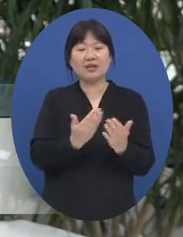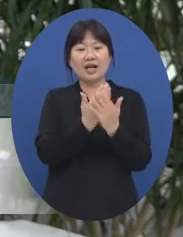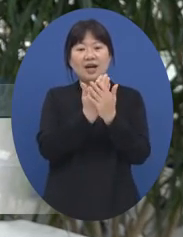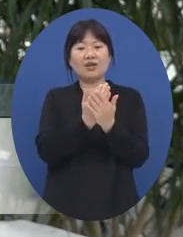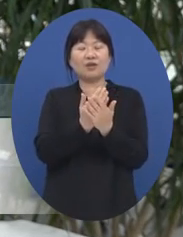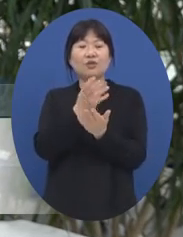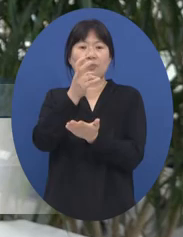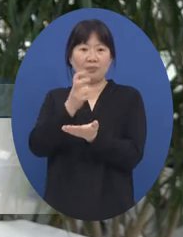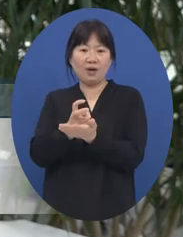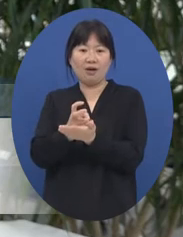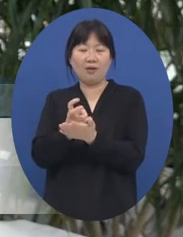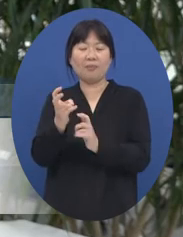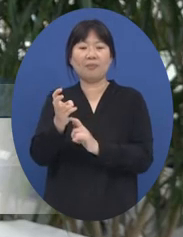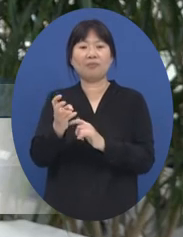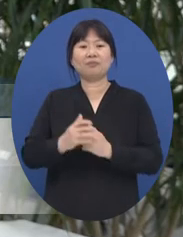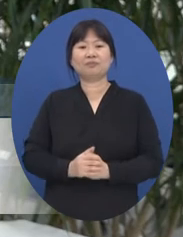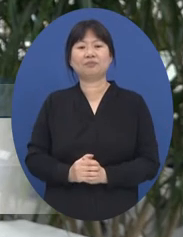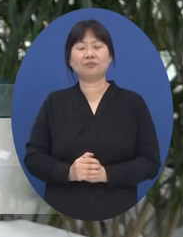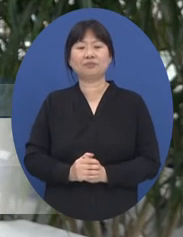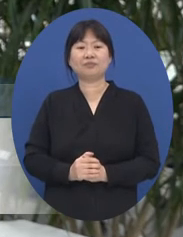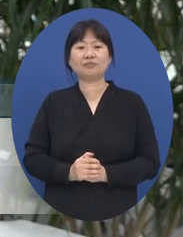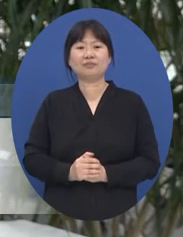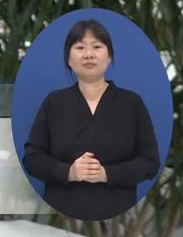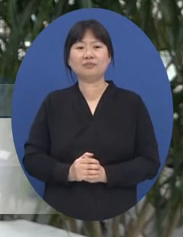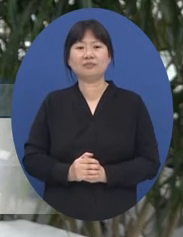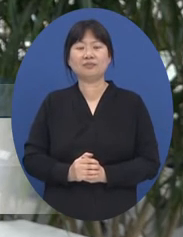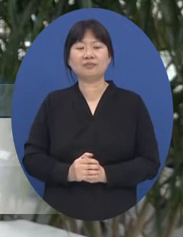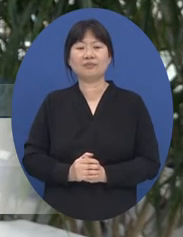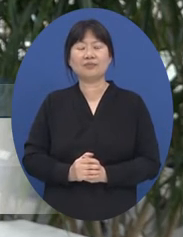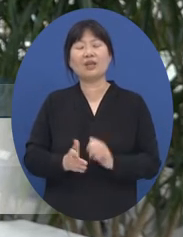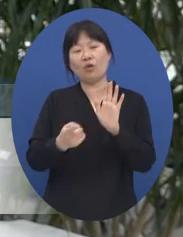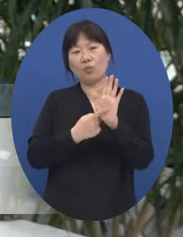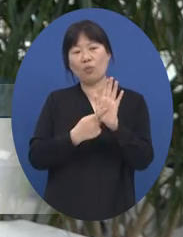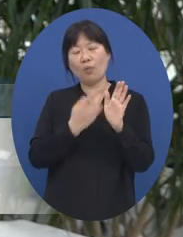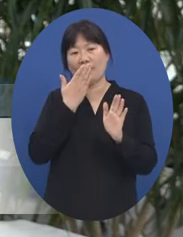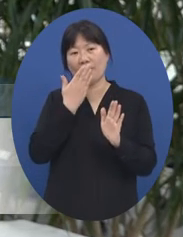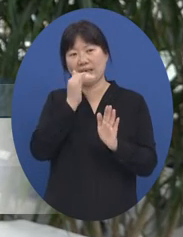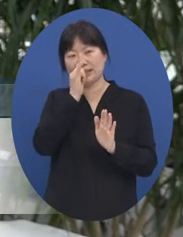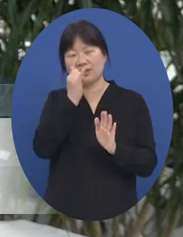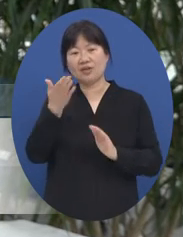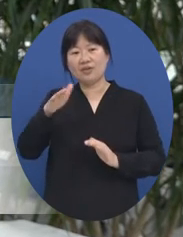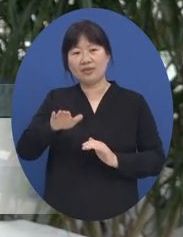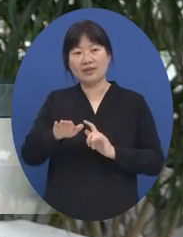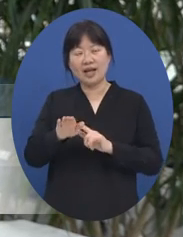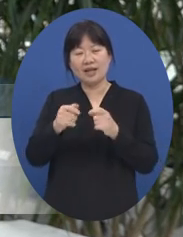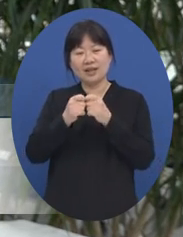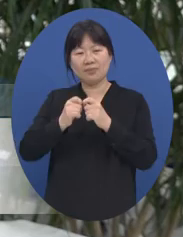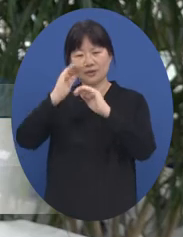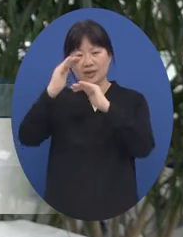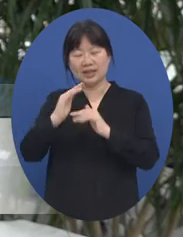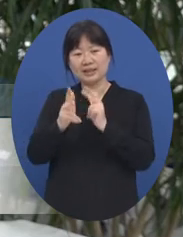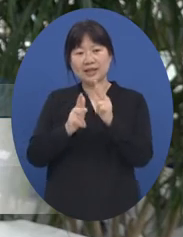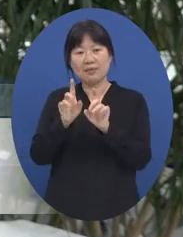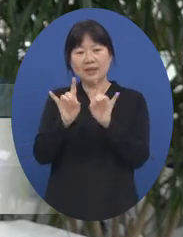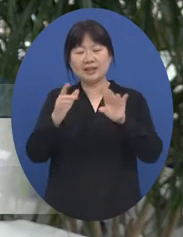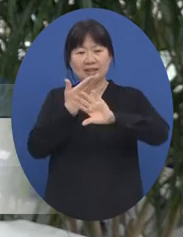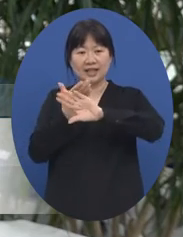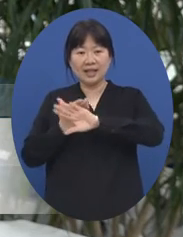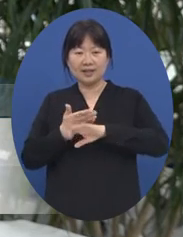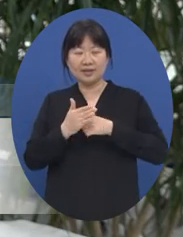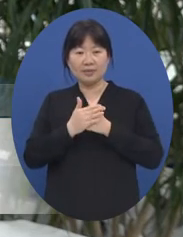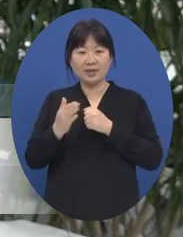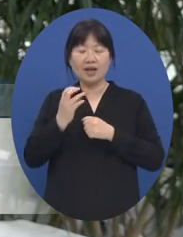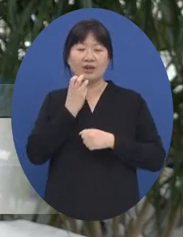제2조에서 정한 전통시장, 상점가, 골목형 상점가는 응모가 가능합니다. 다만 세부 요건은 사업마다